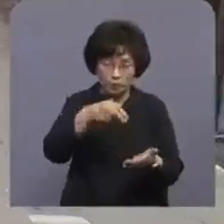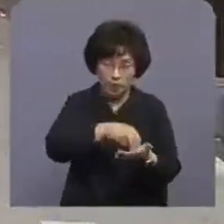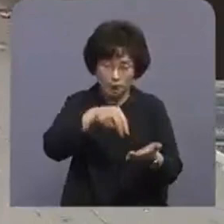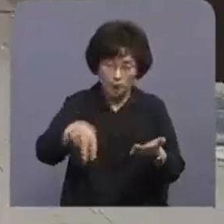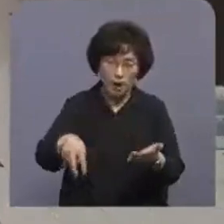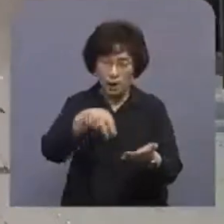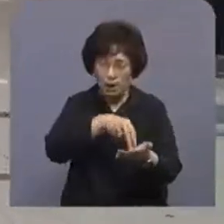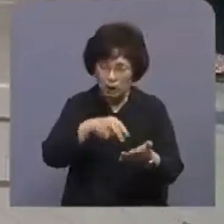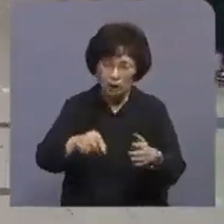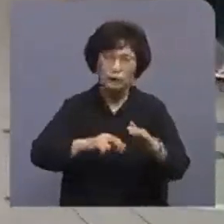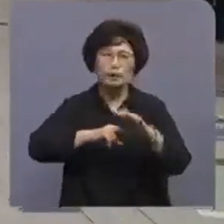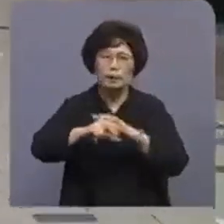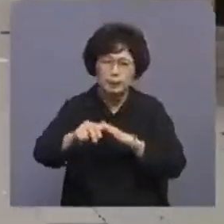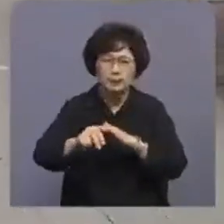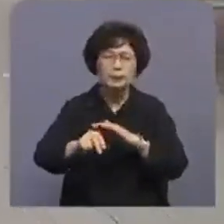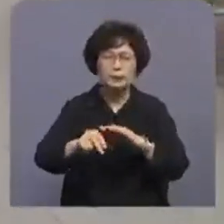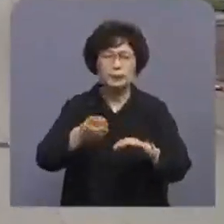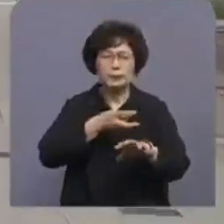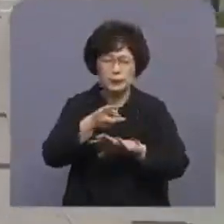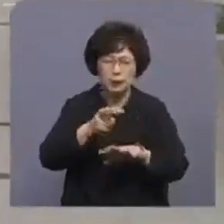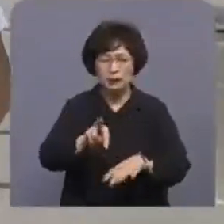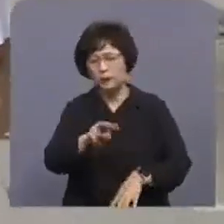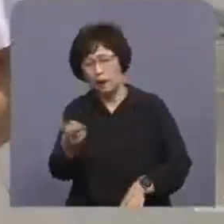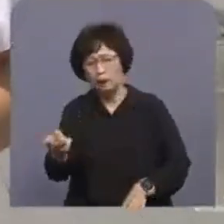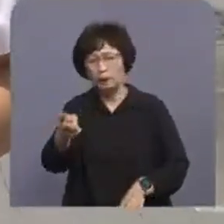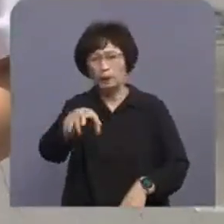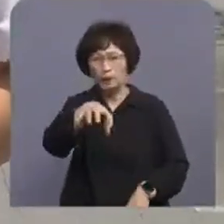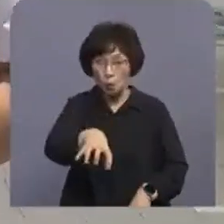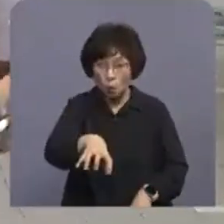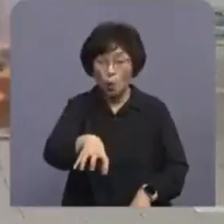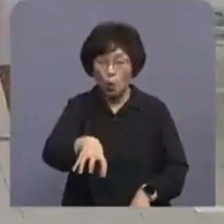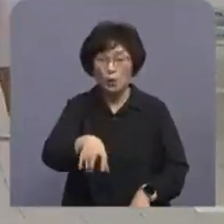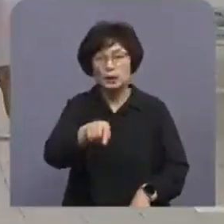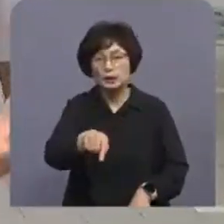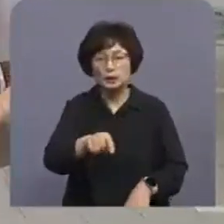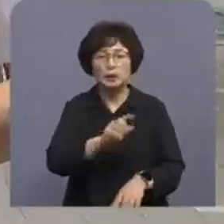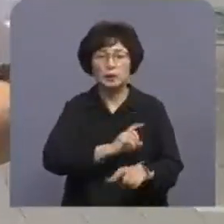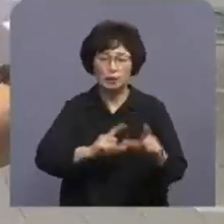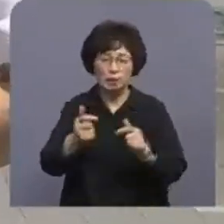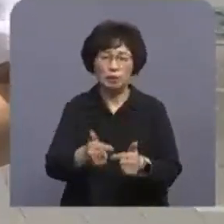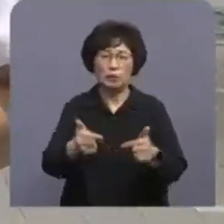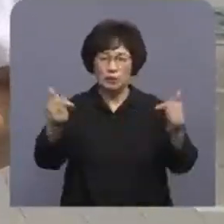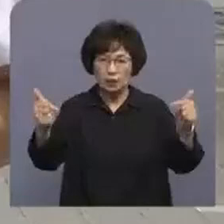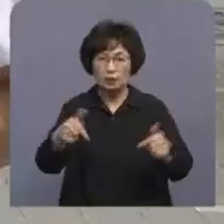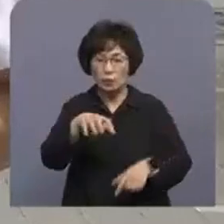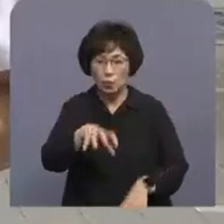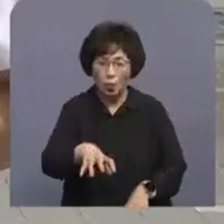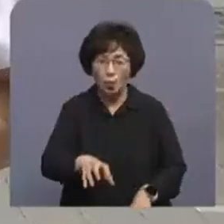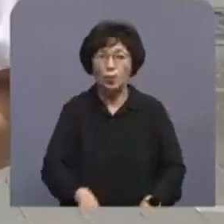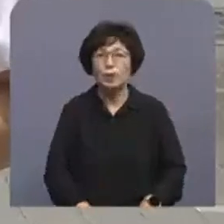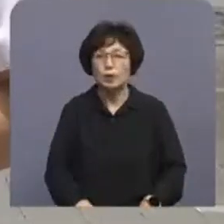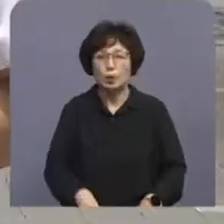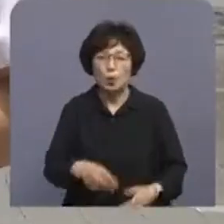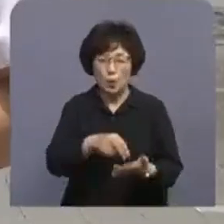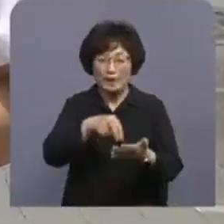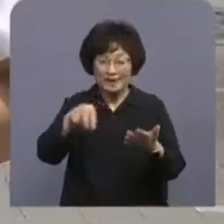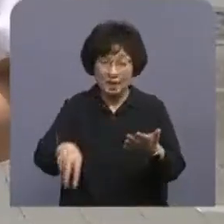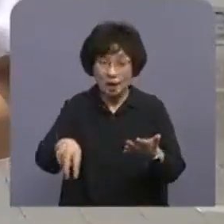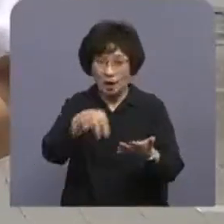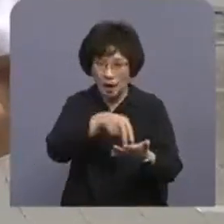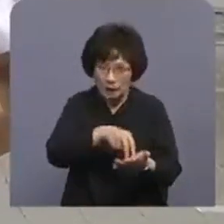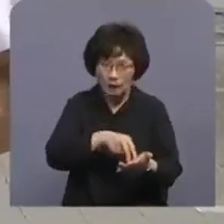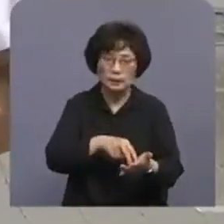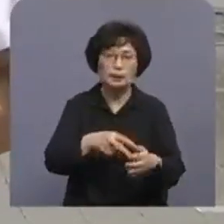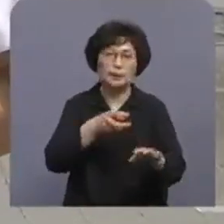시내버스와 도시철도로 갈아탈 수 있는데요. 이런 공간의 기능을 확장한 개념인 복합 환승 시설이